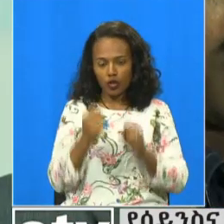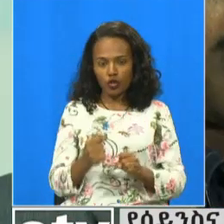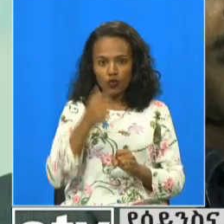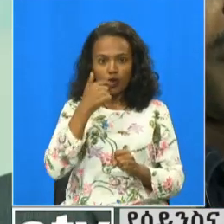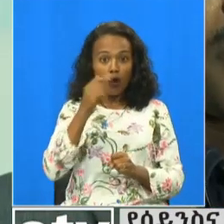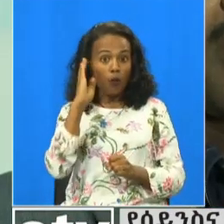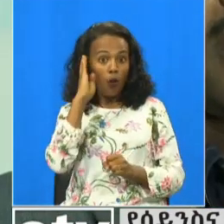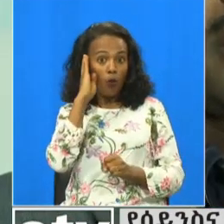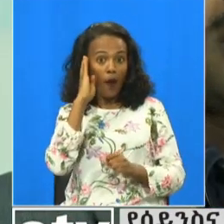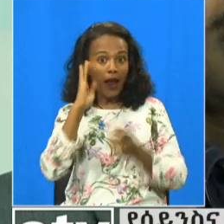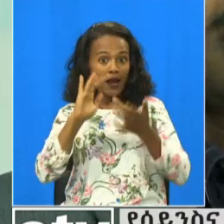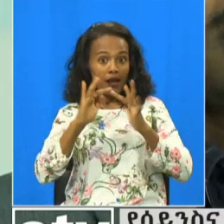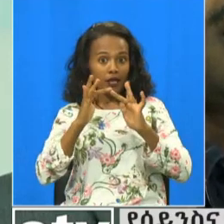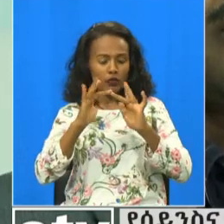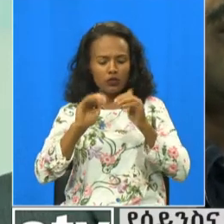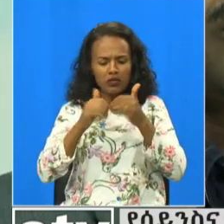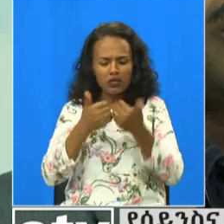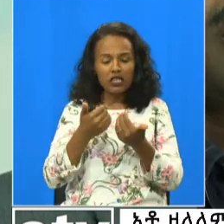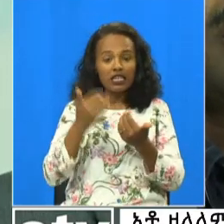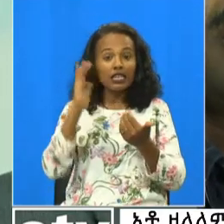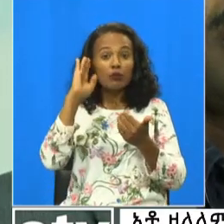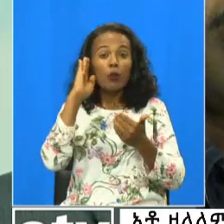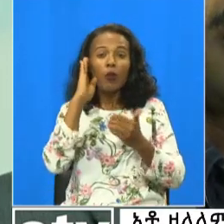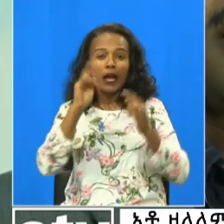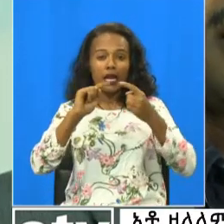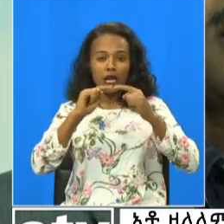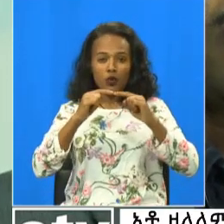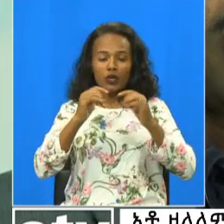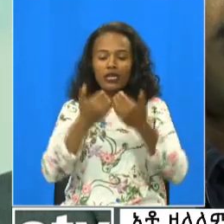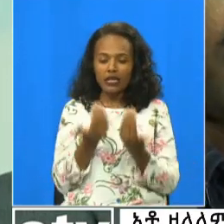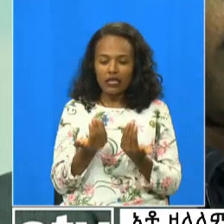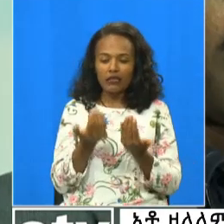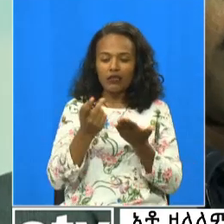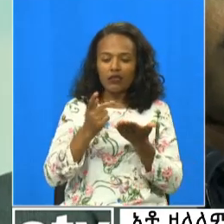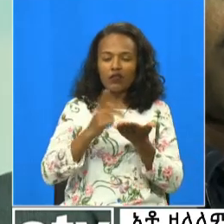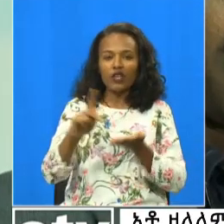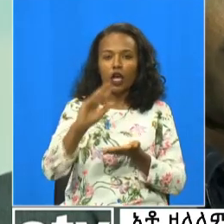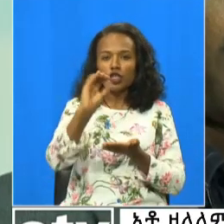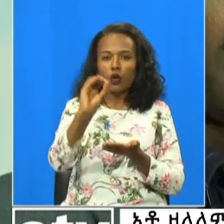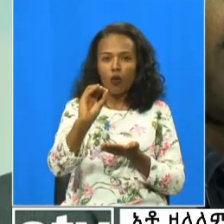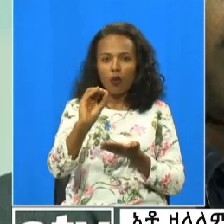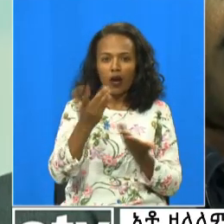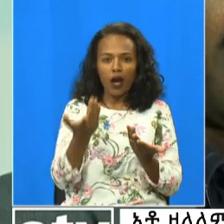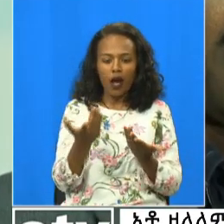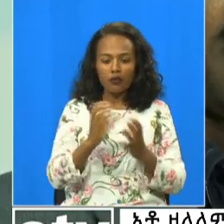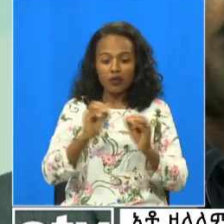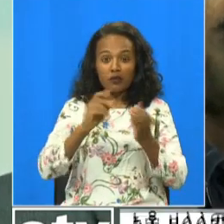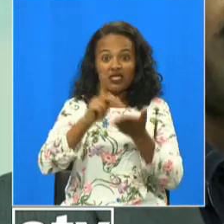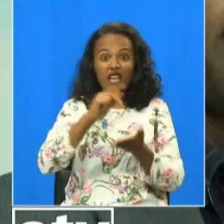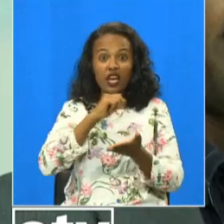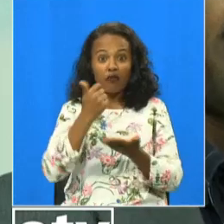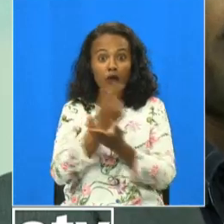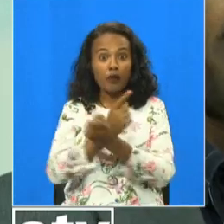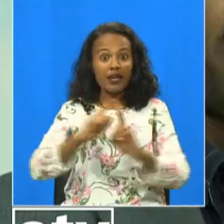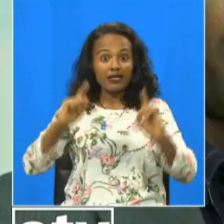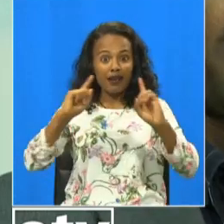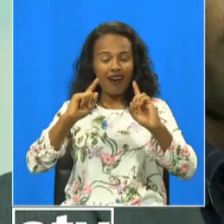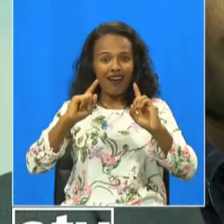በሞባይል ኔትወርክ እንዴት ተማሪዎች ከክፍያ 0 ሬት በሆነ መልኩ 0 ሬቲንግ ይሉታል